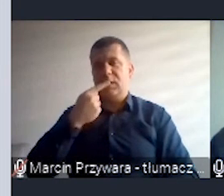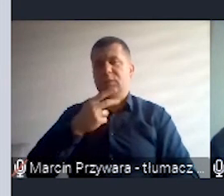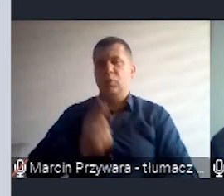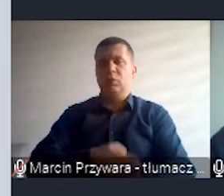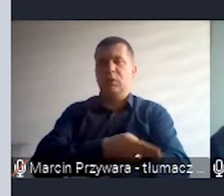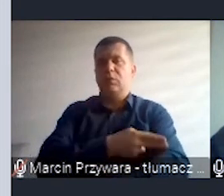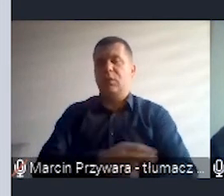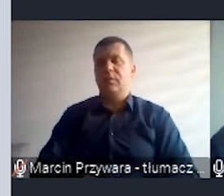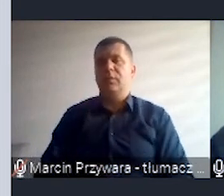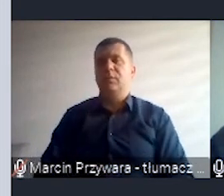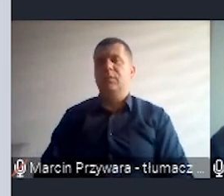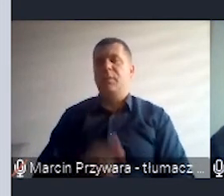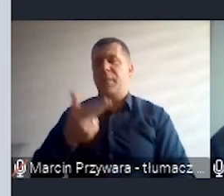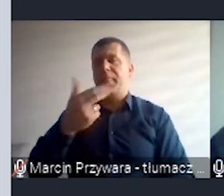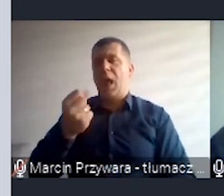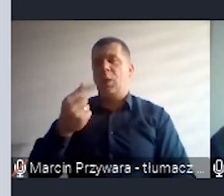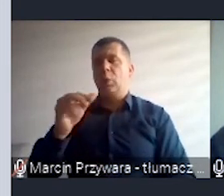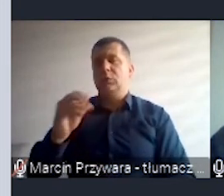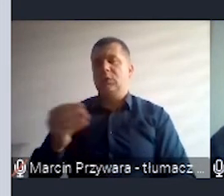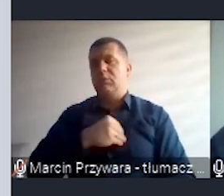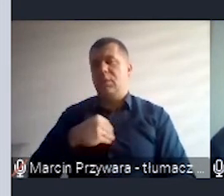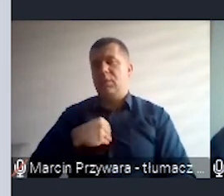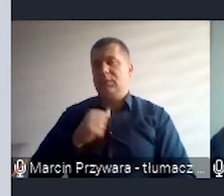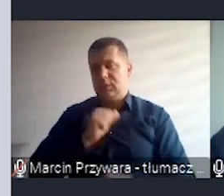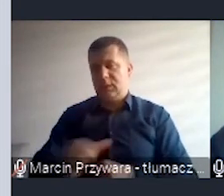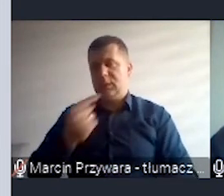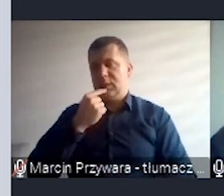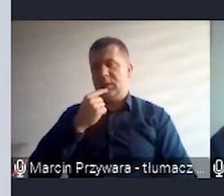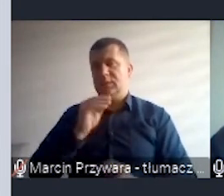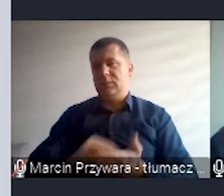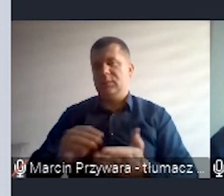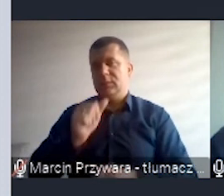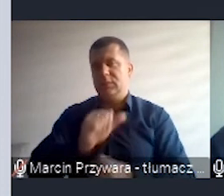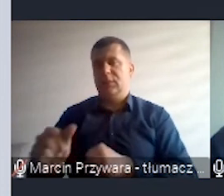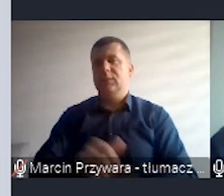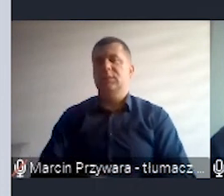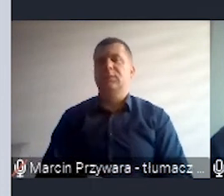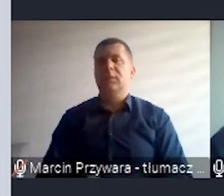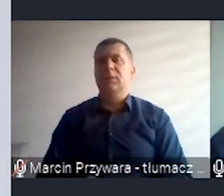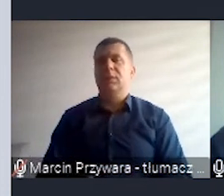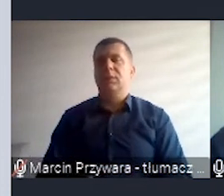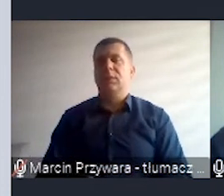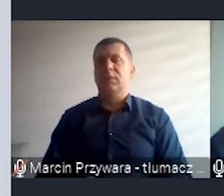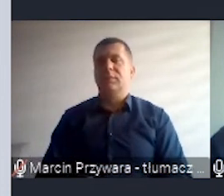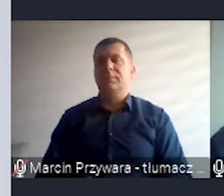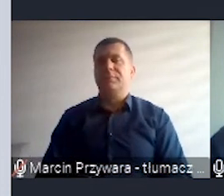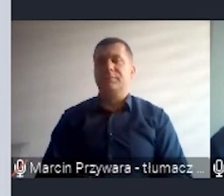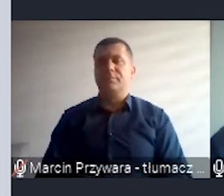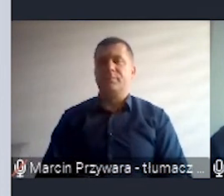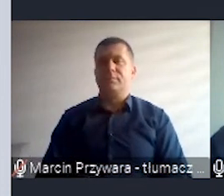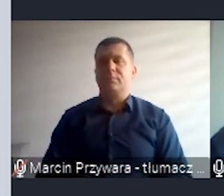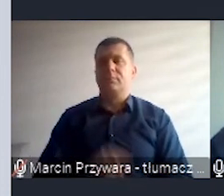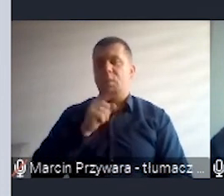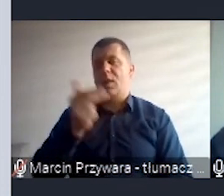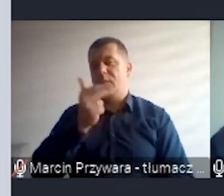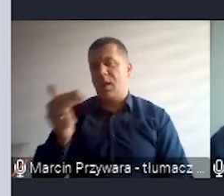urzędowym takie nadużycia. Polski jest językiem urzędowym Unii Europejskiej i oni te